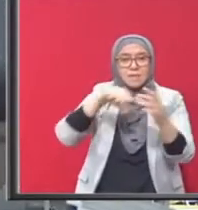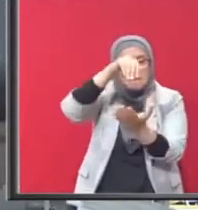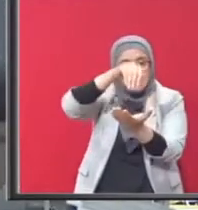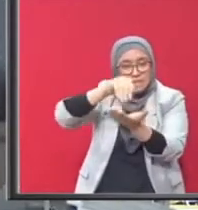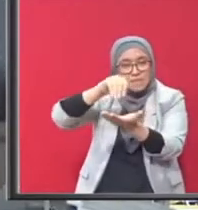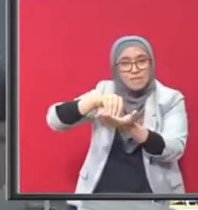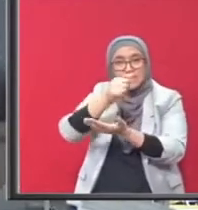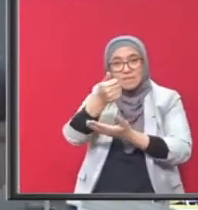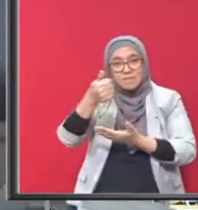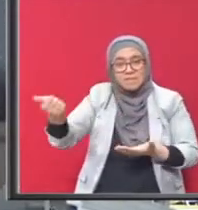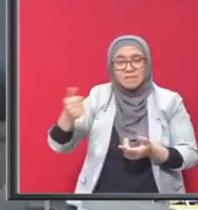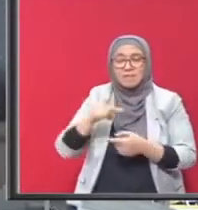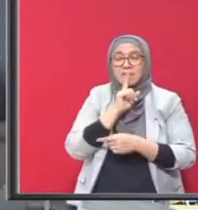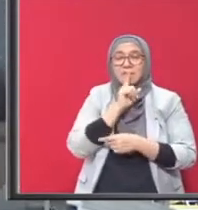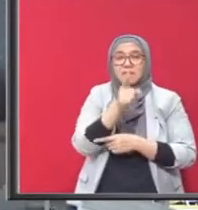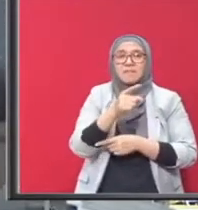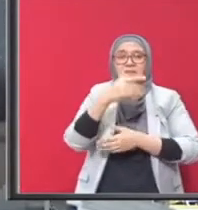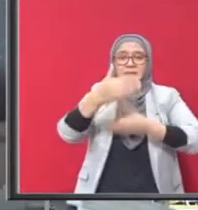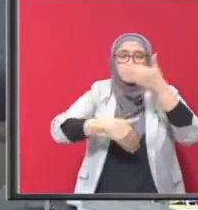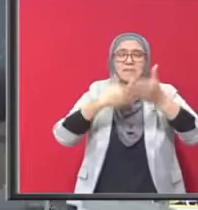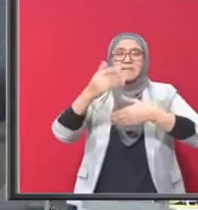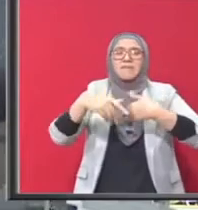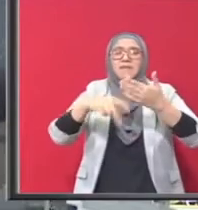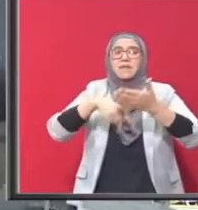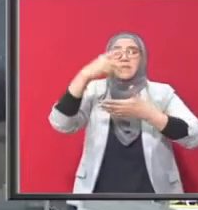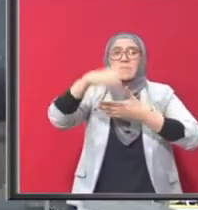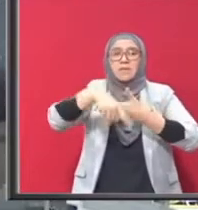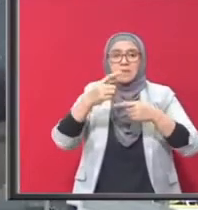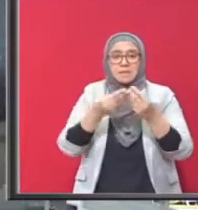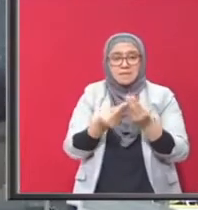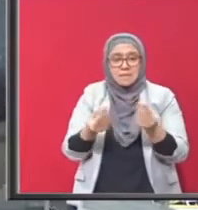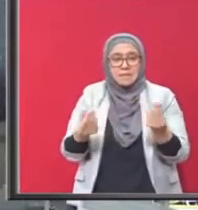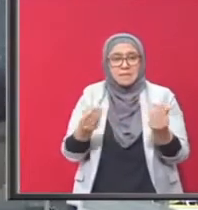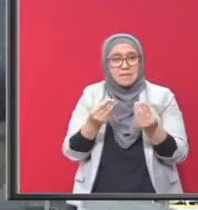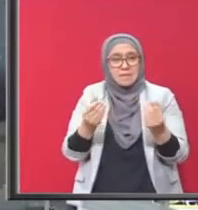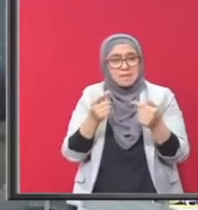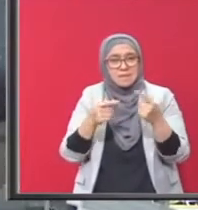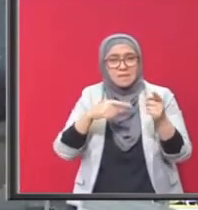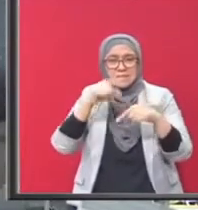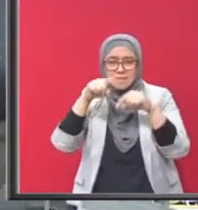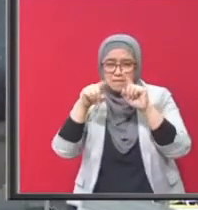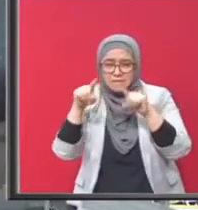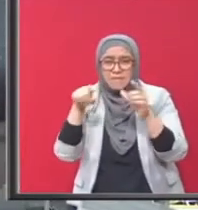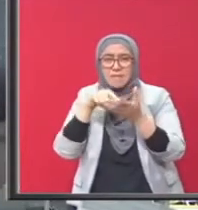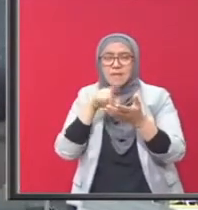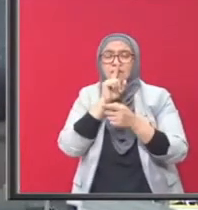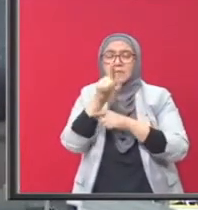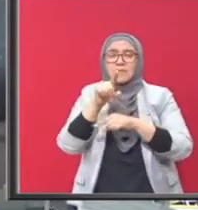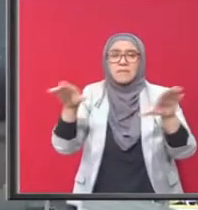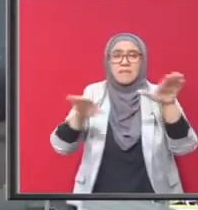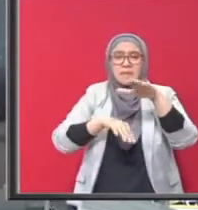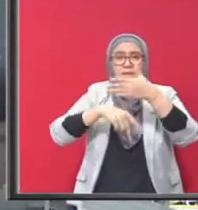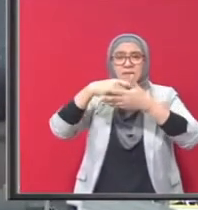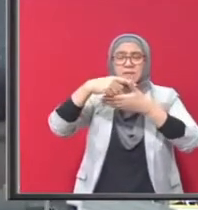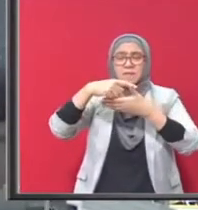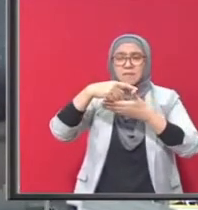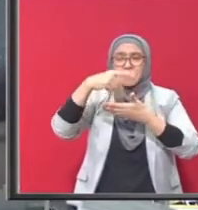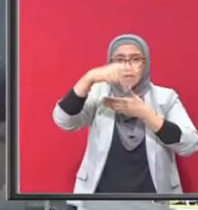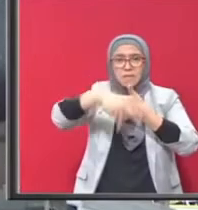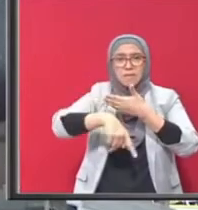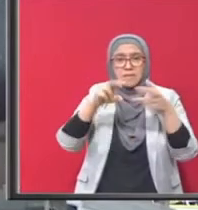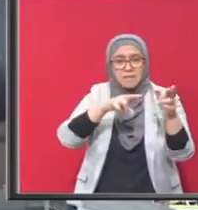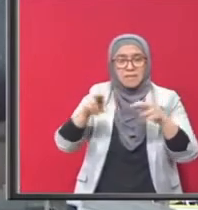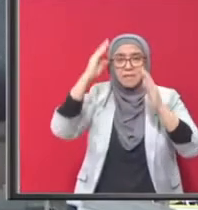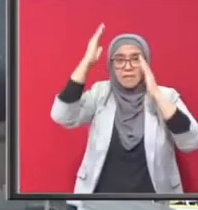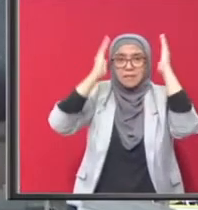sebenarnya pelaksanaan program file ingini atau merupakan program di bawah rancangan Malaysia ke-11 m